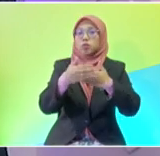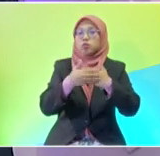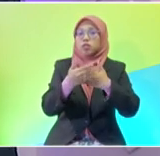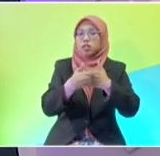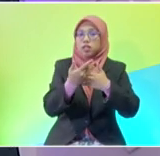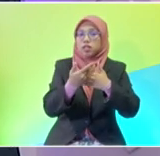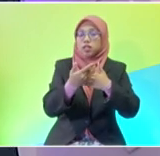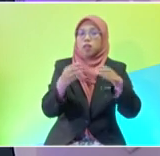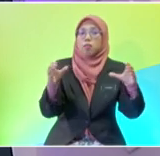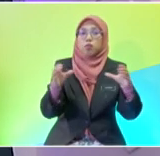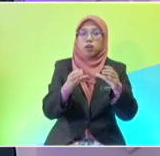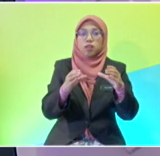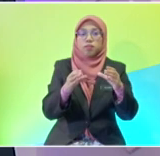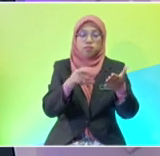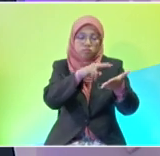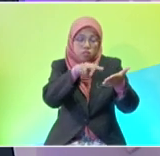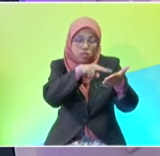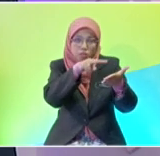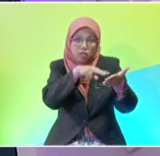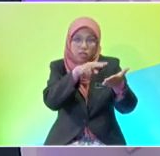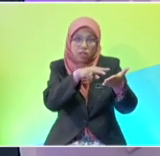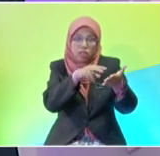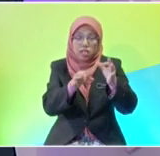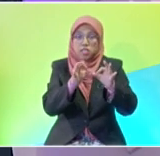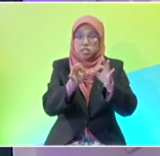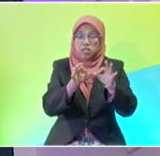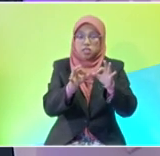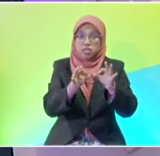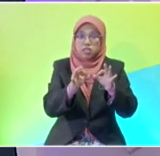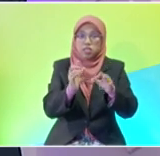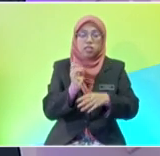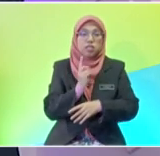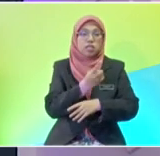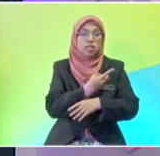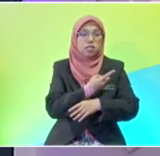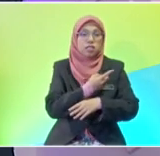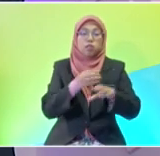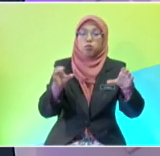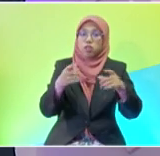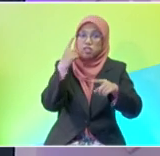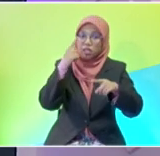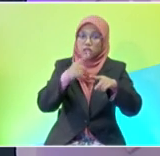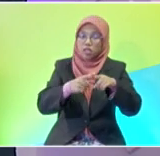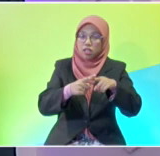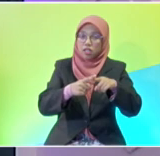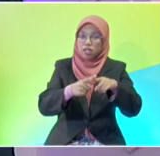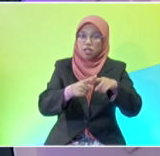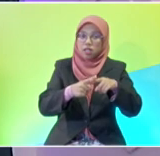kita membuat simakkan sekiranya kita masih lagi membuat kesilapan